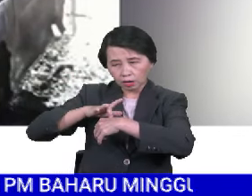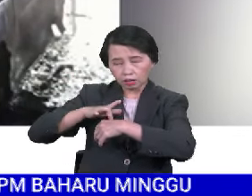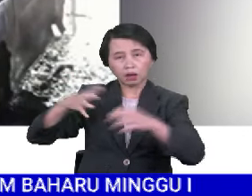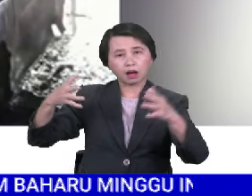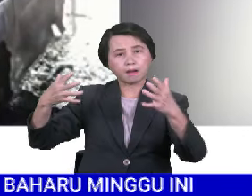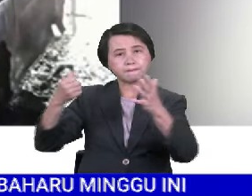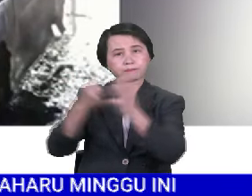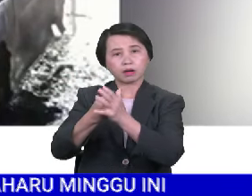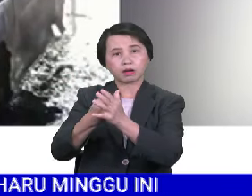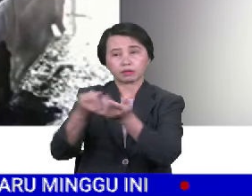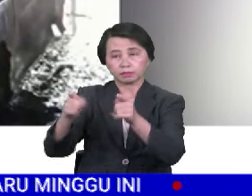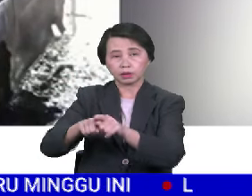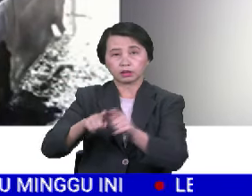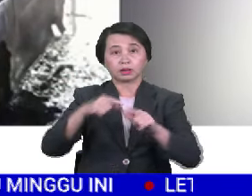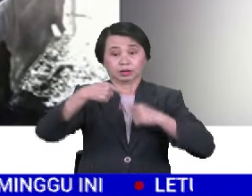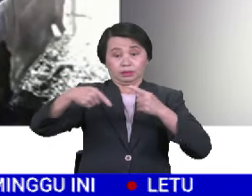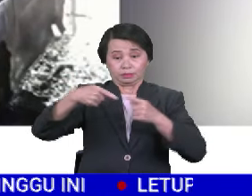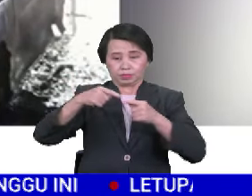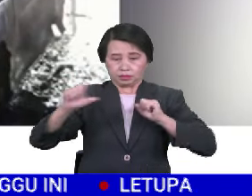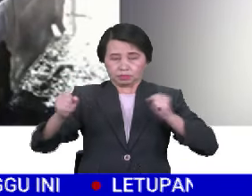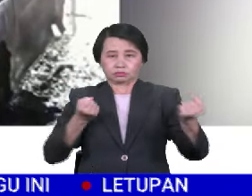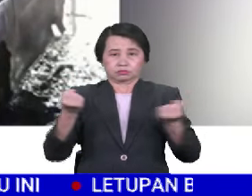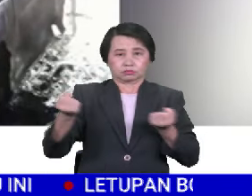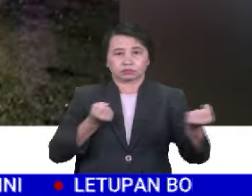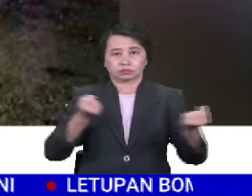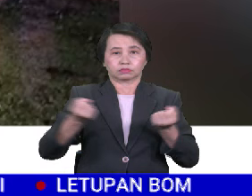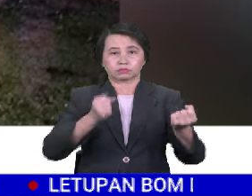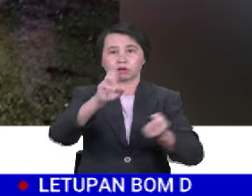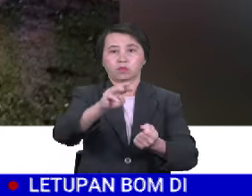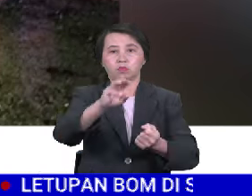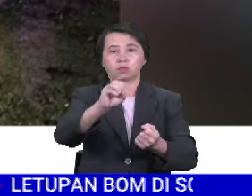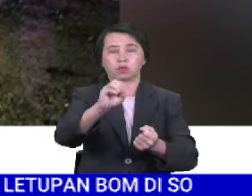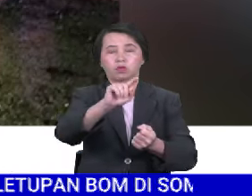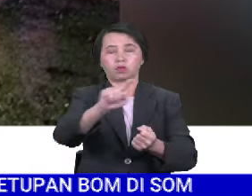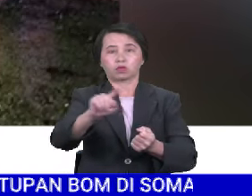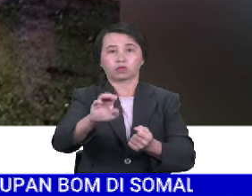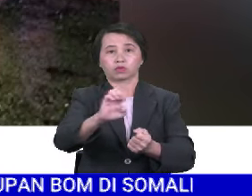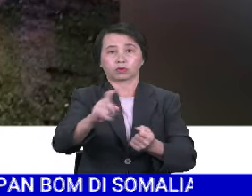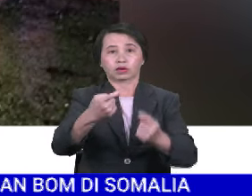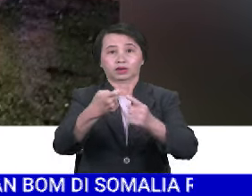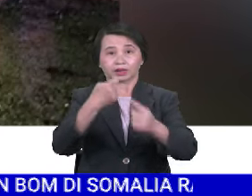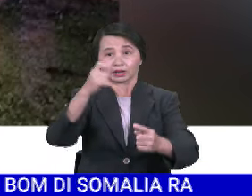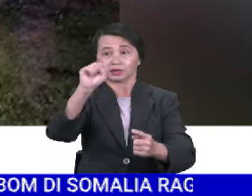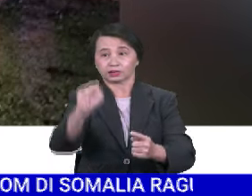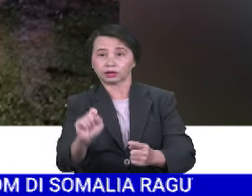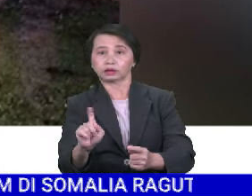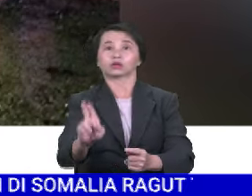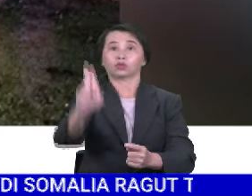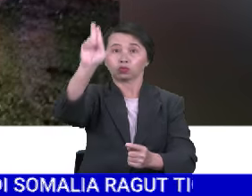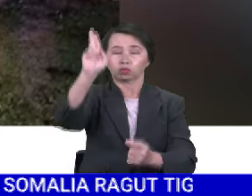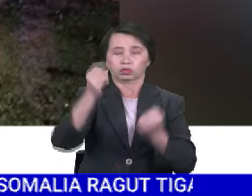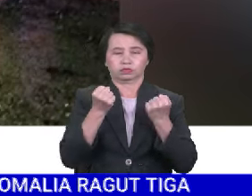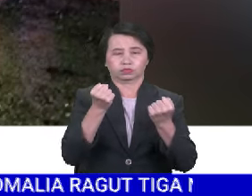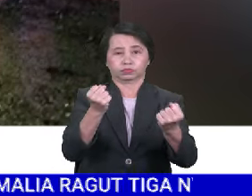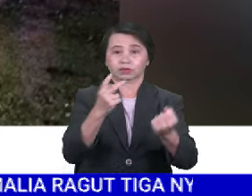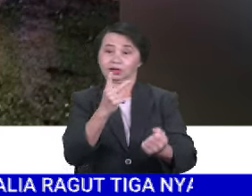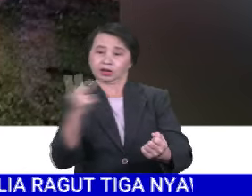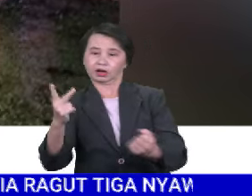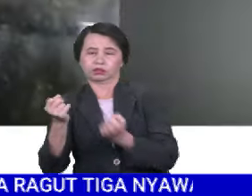kemalangan berlaku apabila trailer ia membawa muatan datang dari arah selatan ke utara sedang menonjol